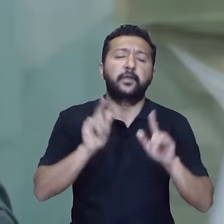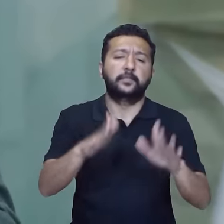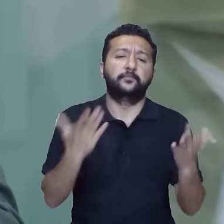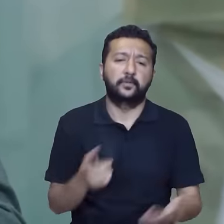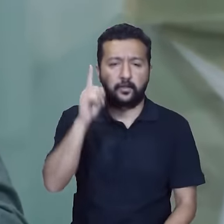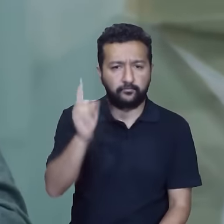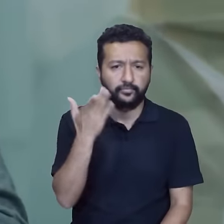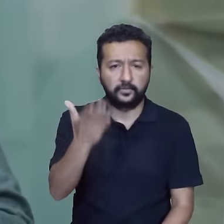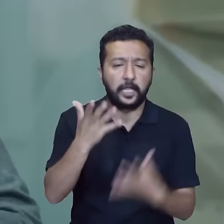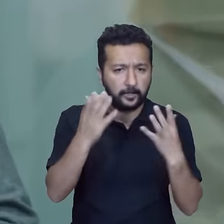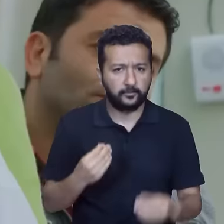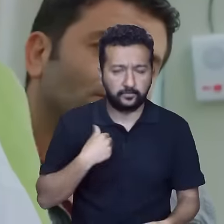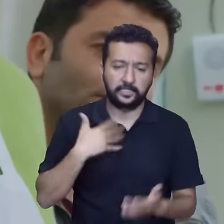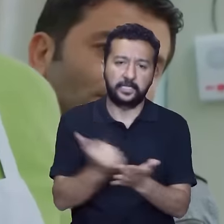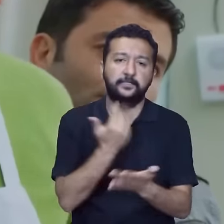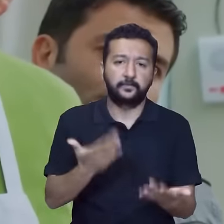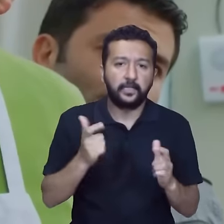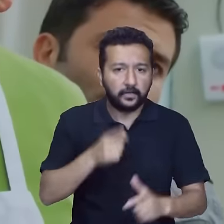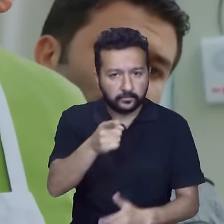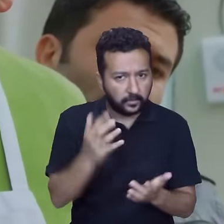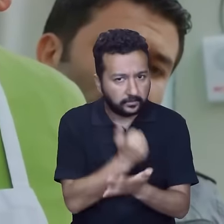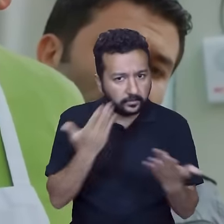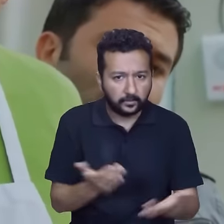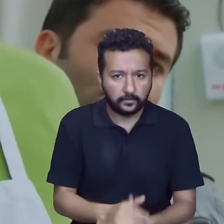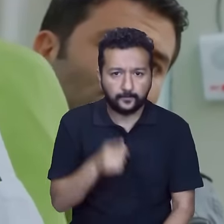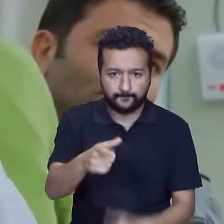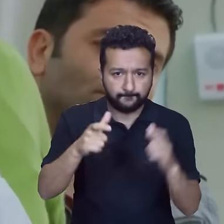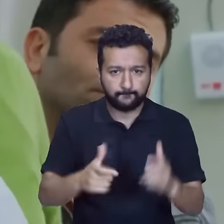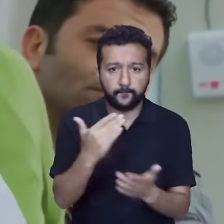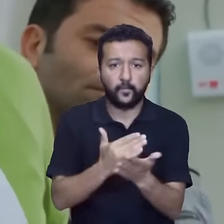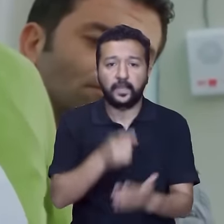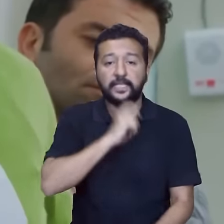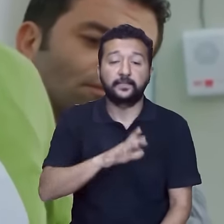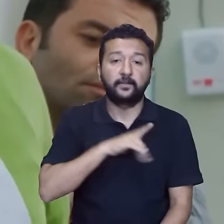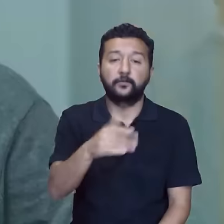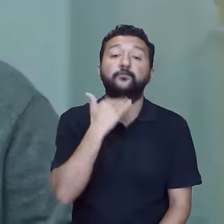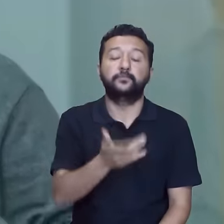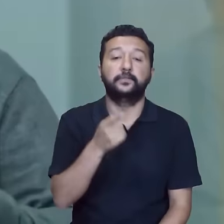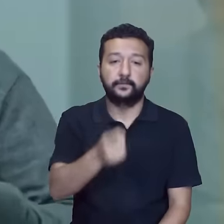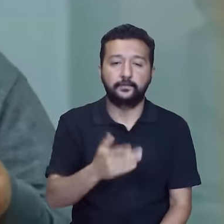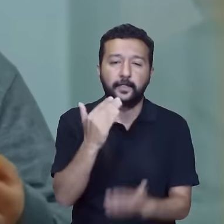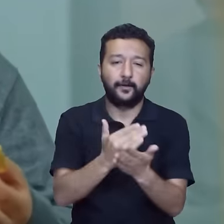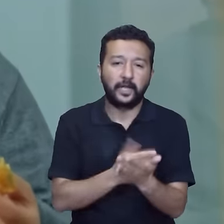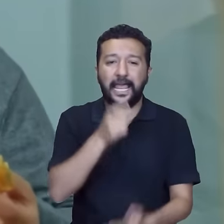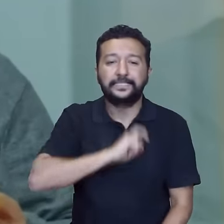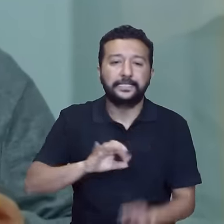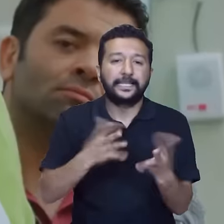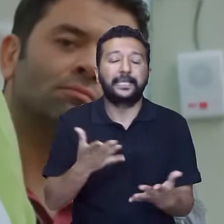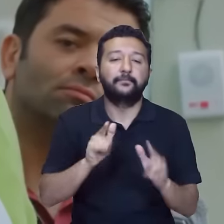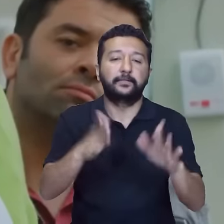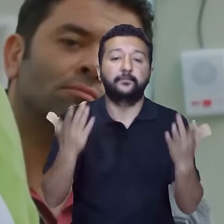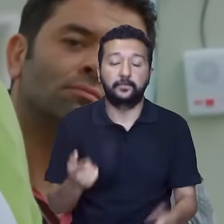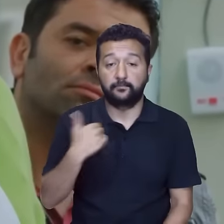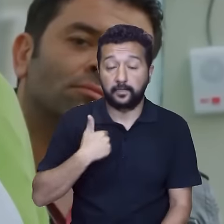sayma be. Allah Allah. Nasıl olsa biz kazandık. Nereye siz kazandınız ya? Burada kural hatası var. Olmaz. Ya kural hatasından kime